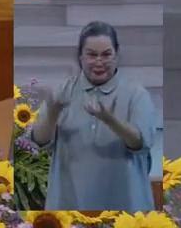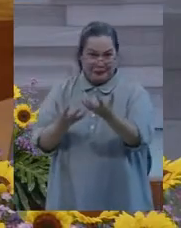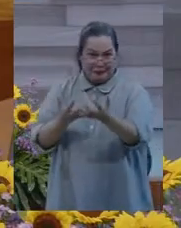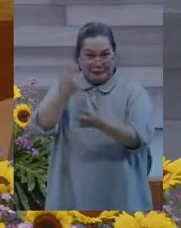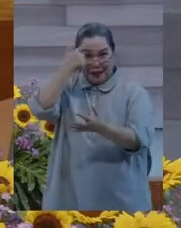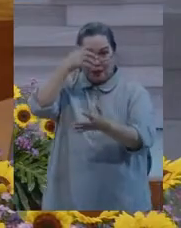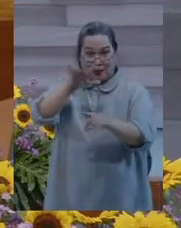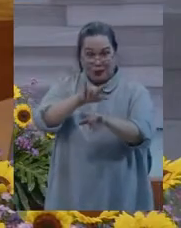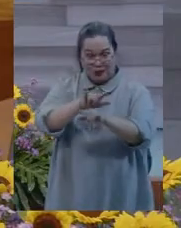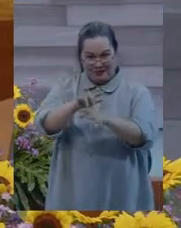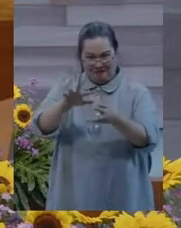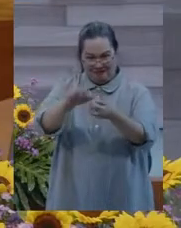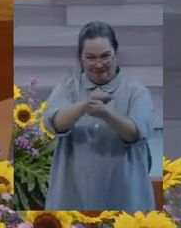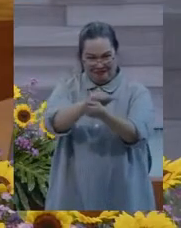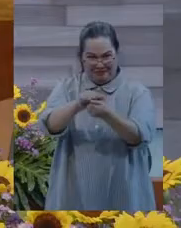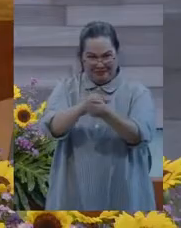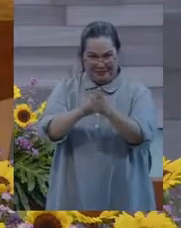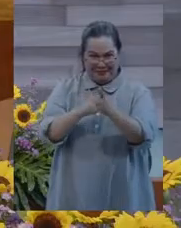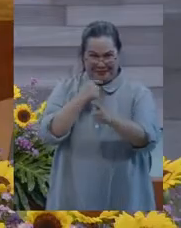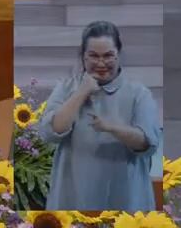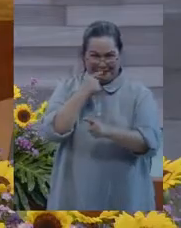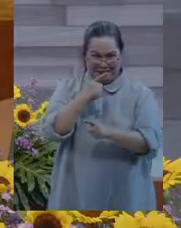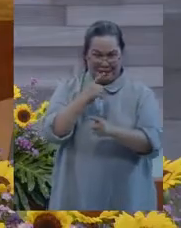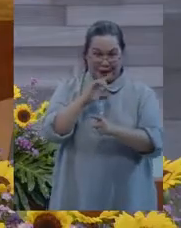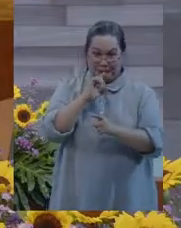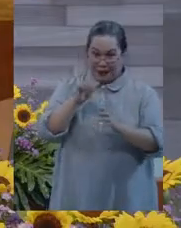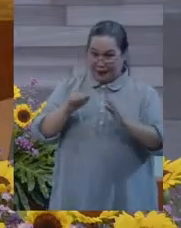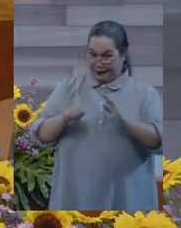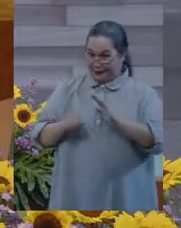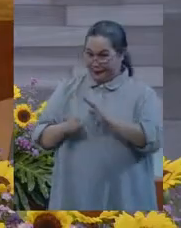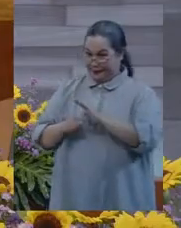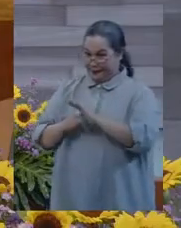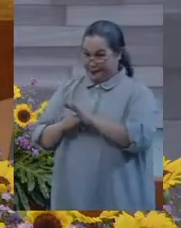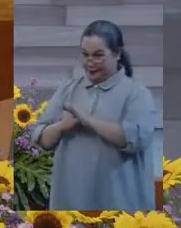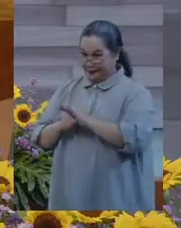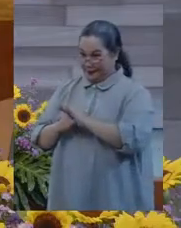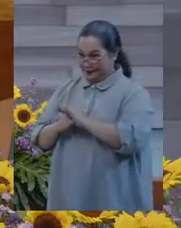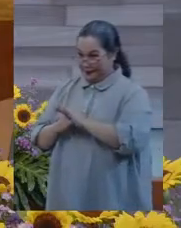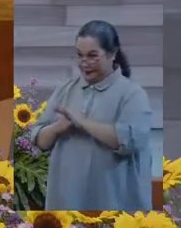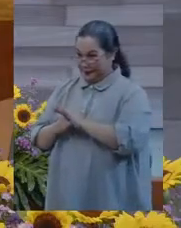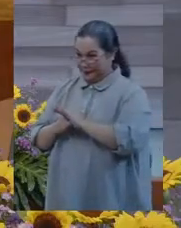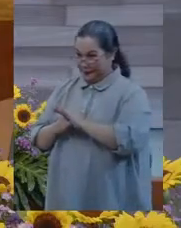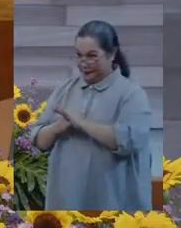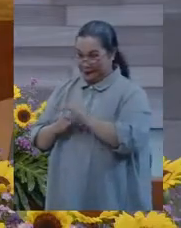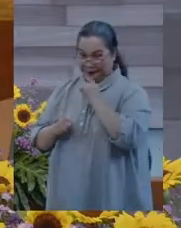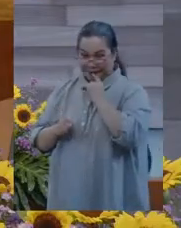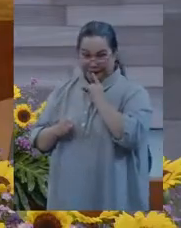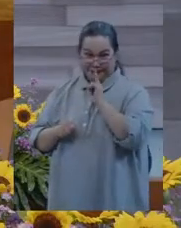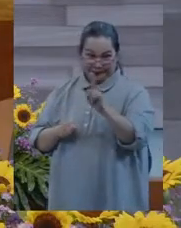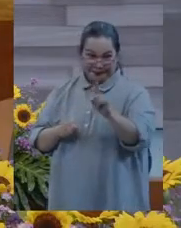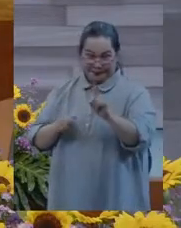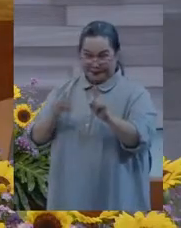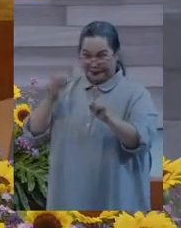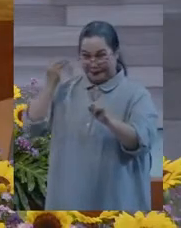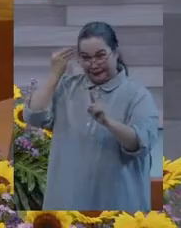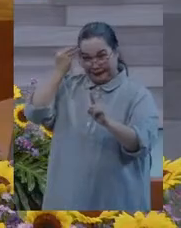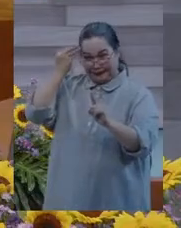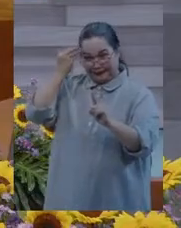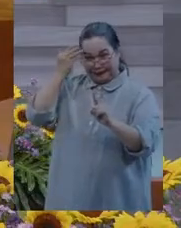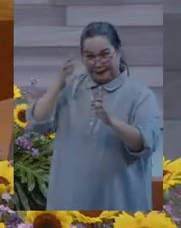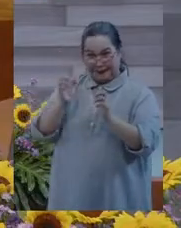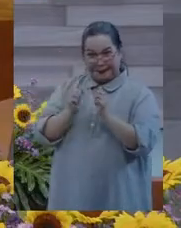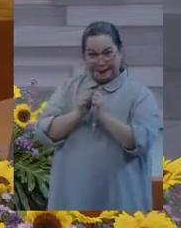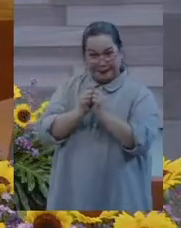Pero itong mga ito, nagtatago, hidden reefs, sila ay nakakasama